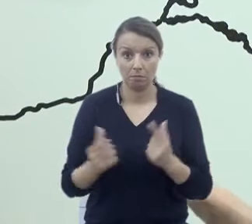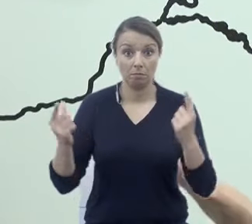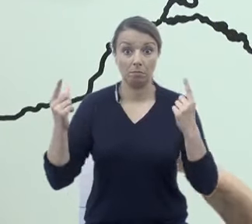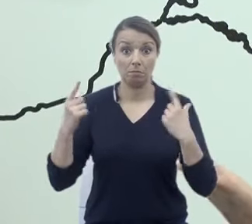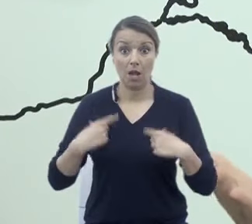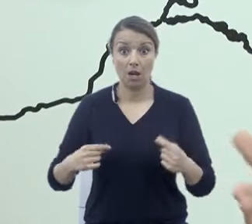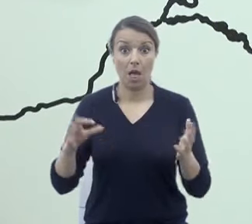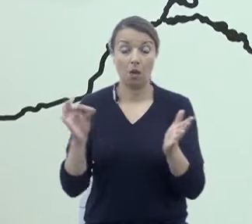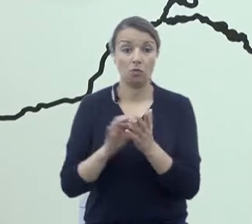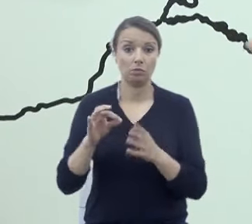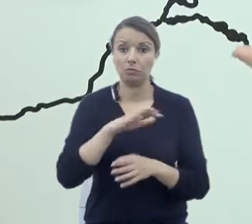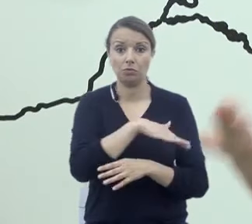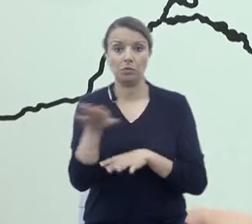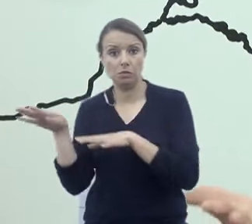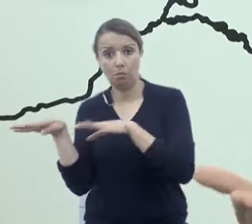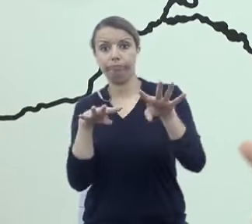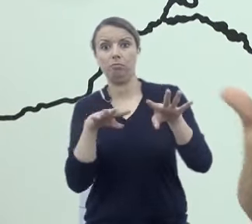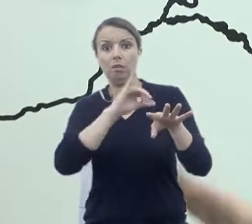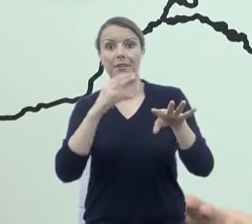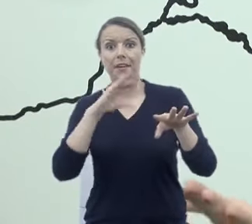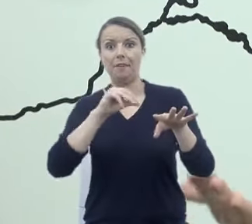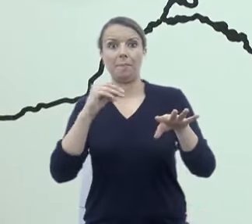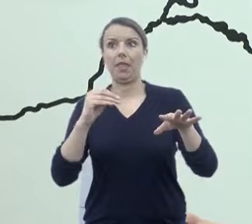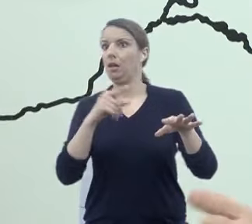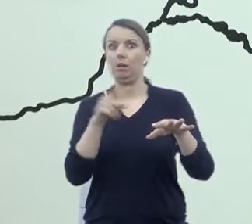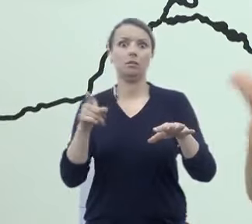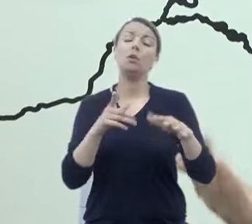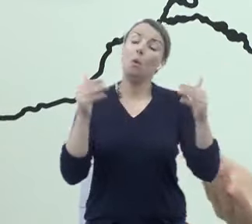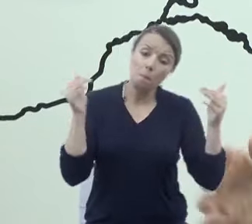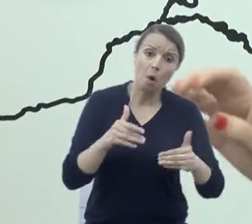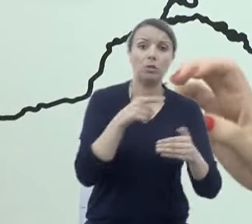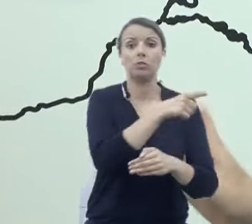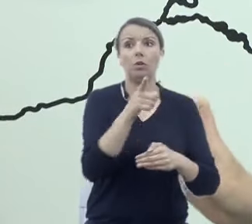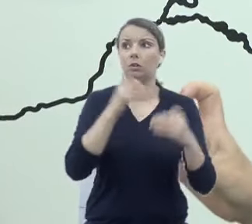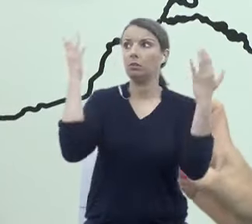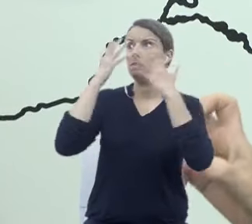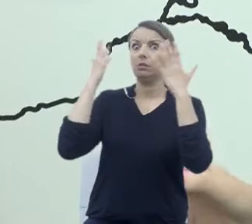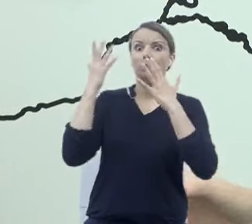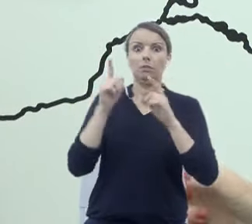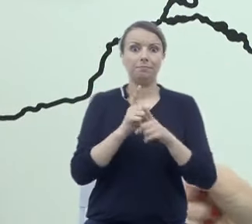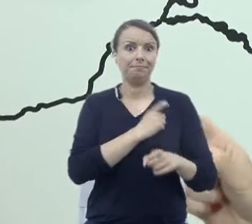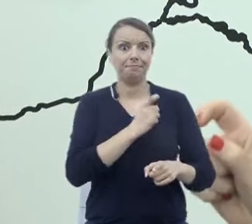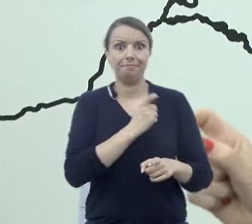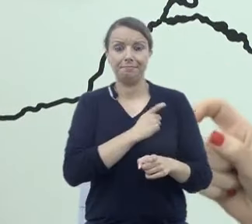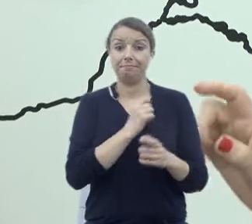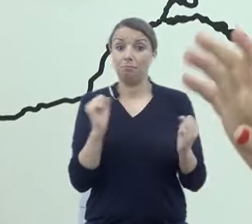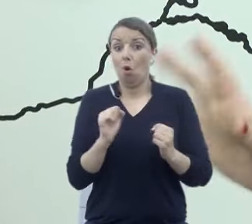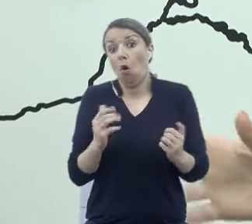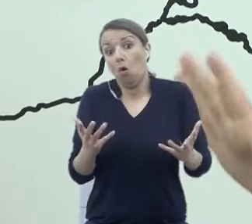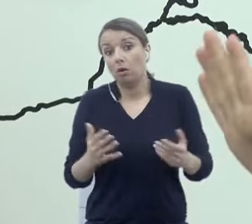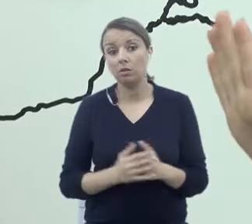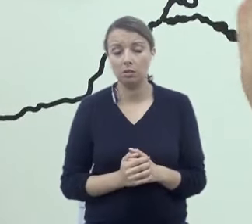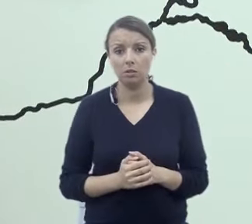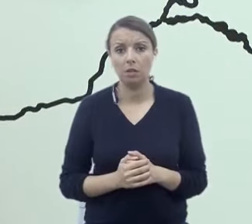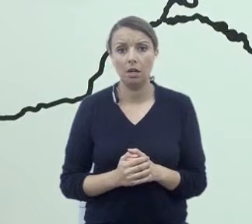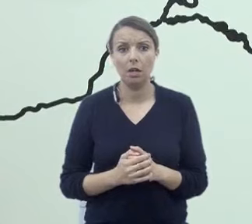sam środek. I to może budzić strach i lęk. Tym bardziej, że to, co jak gdyby dla mnie było bardzo ciekawe,